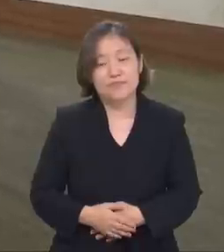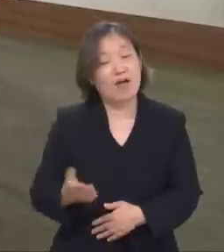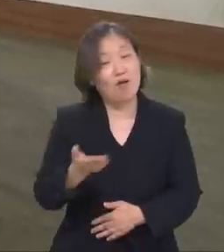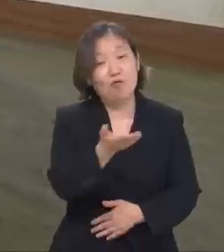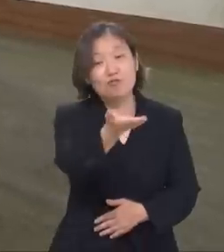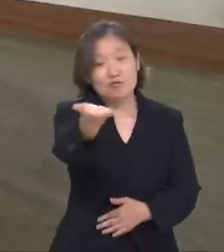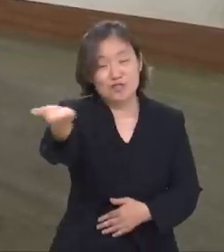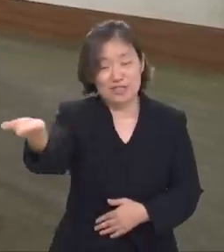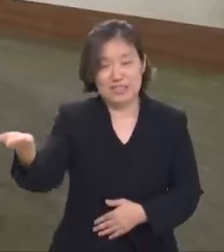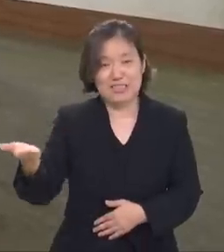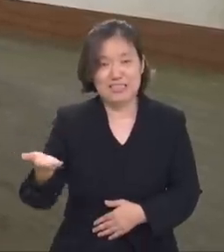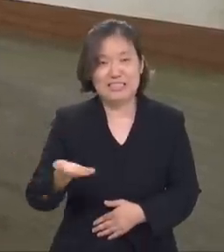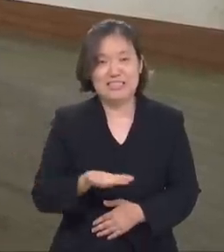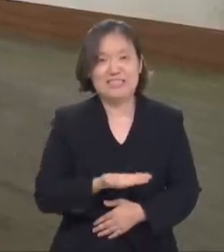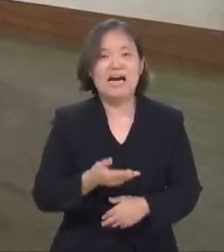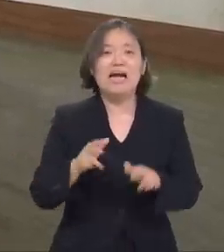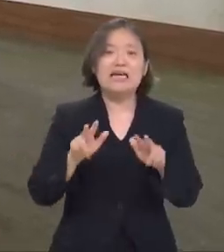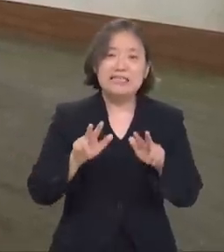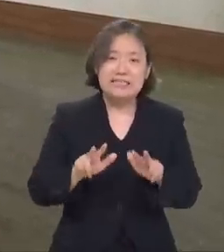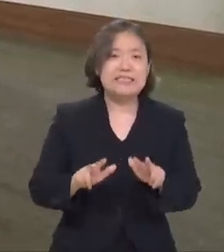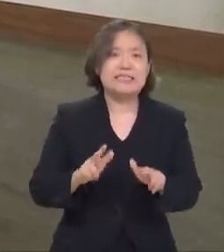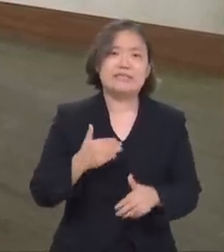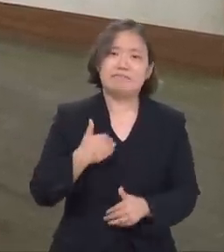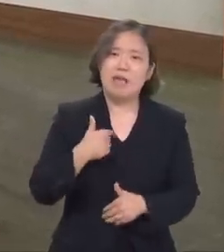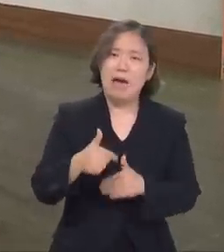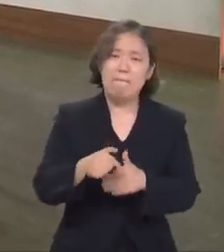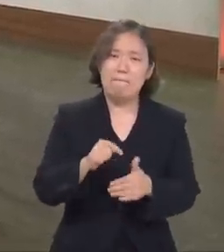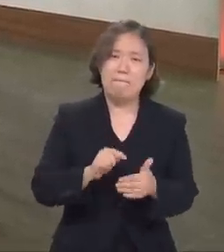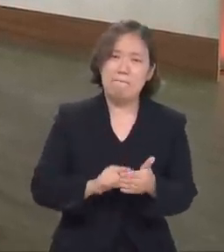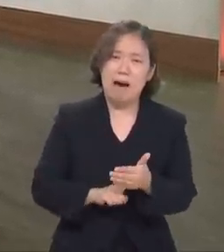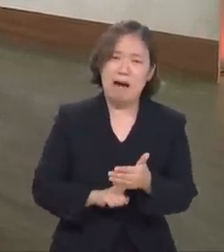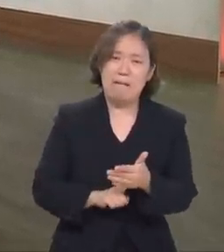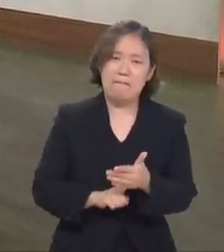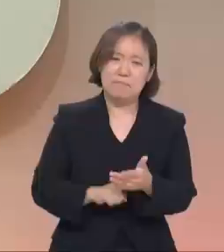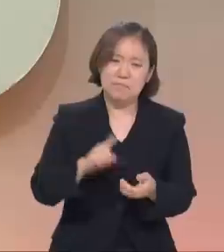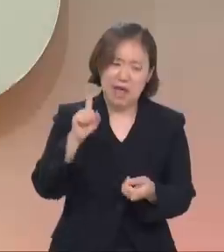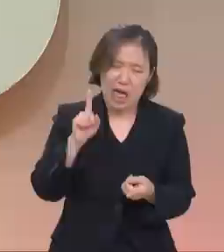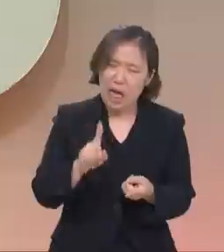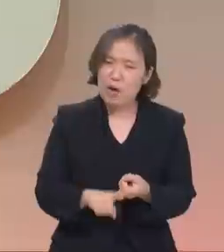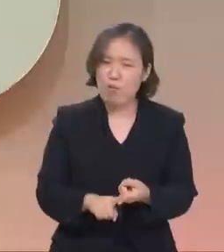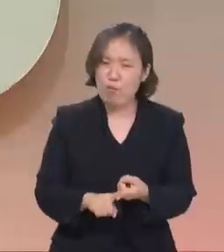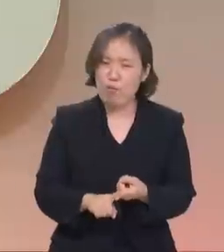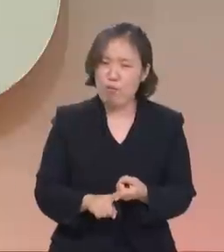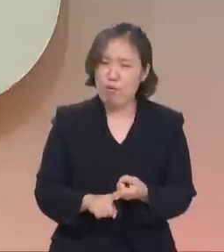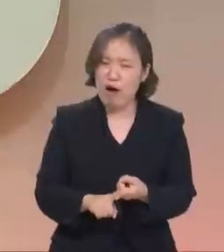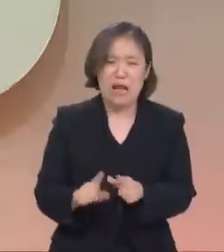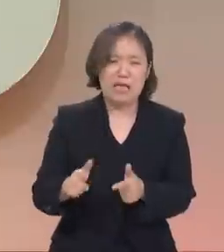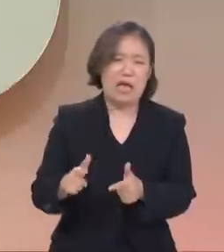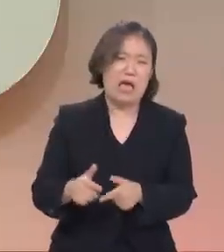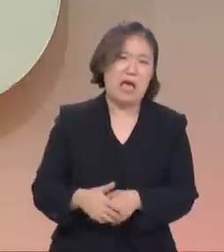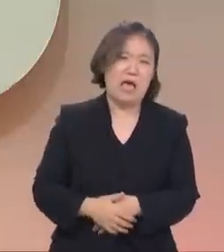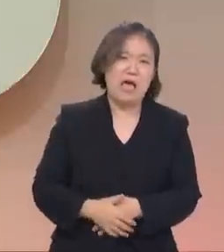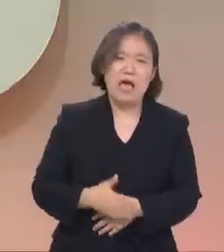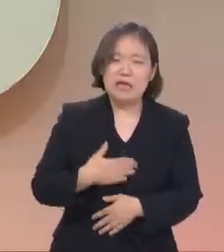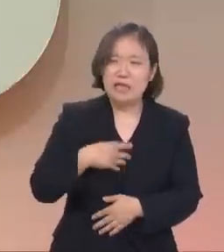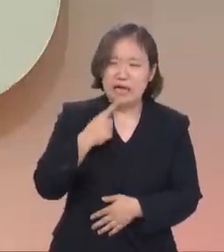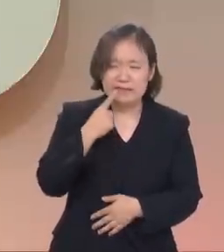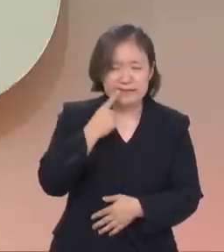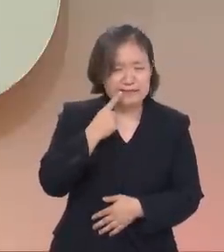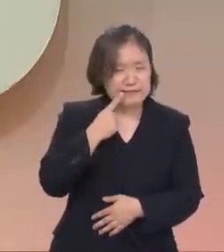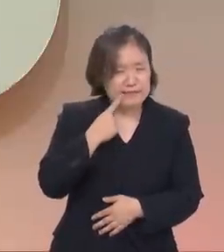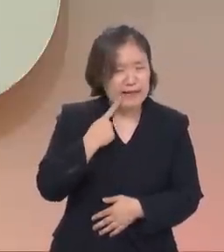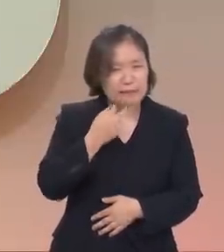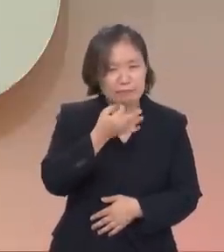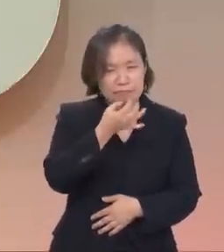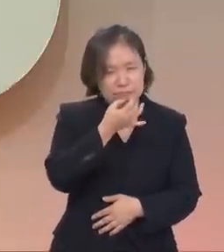불자님들께서 지금은 내 마음 같지 않게 자꾸 탐욕과 성냄과 어리석음이 일어나고